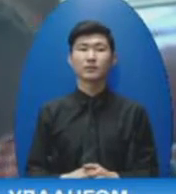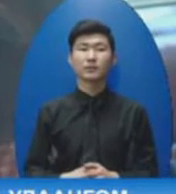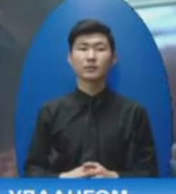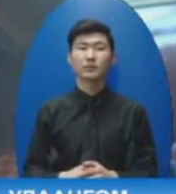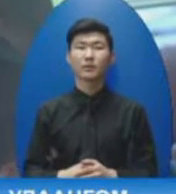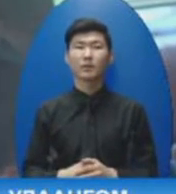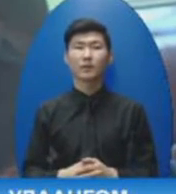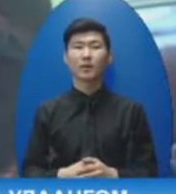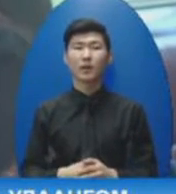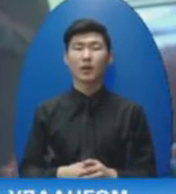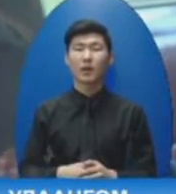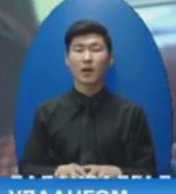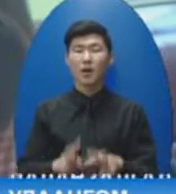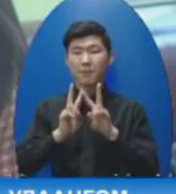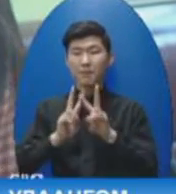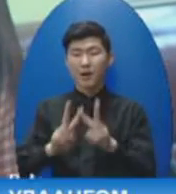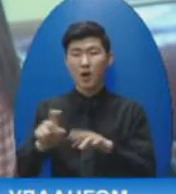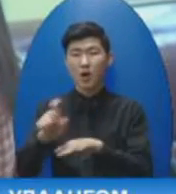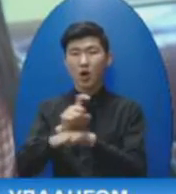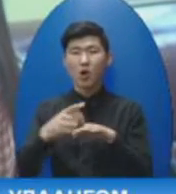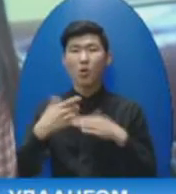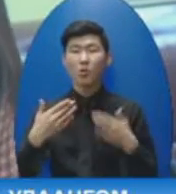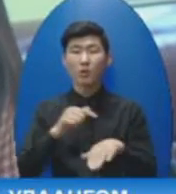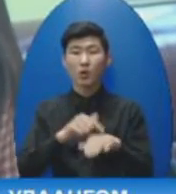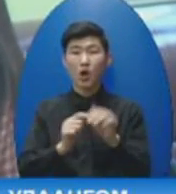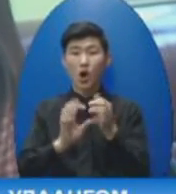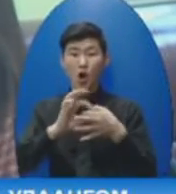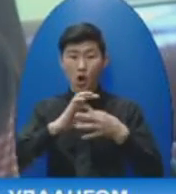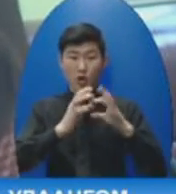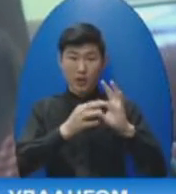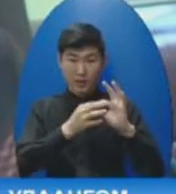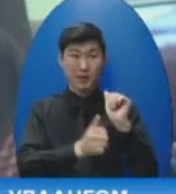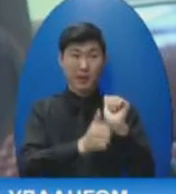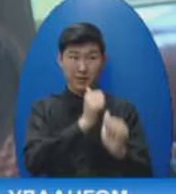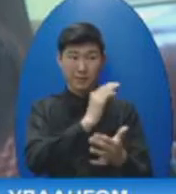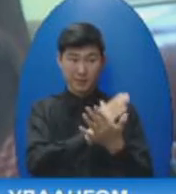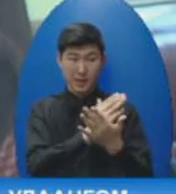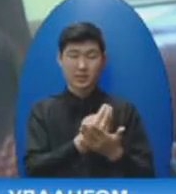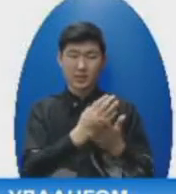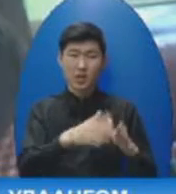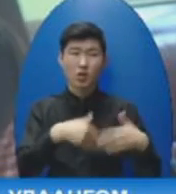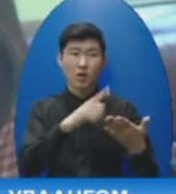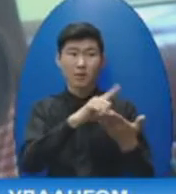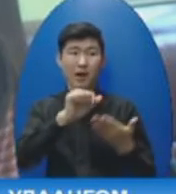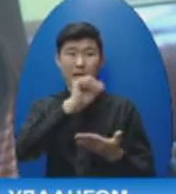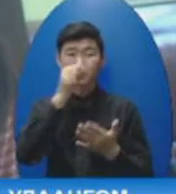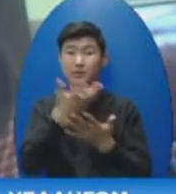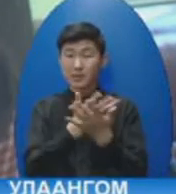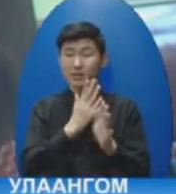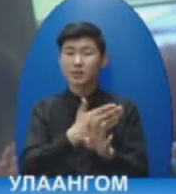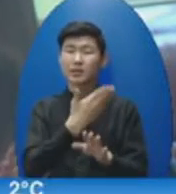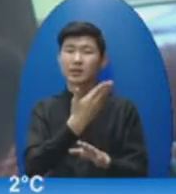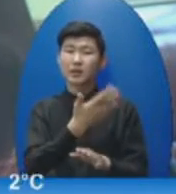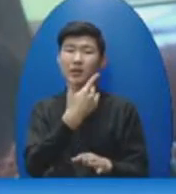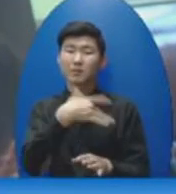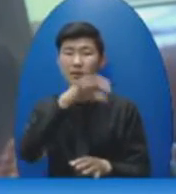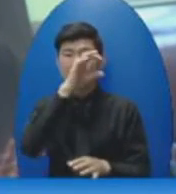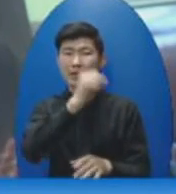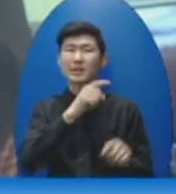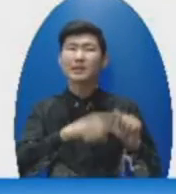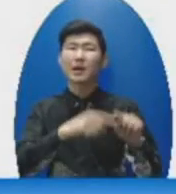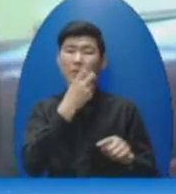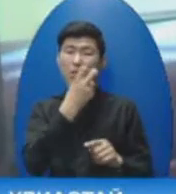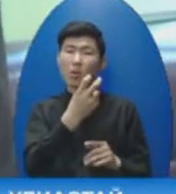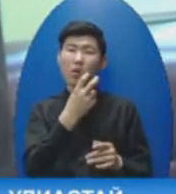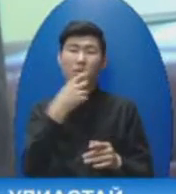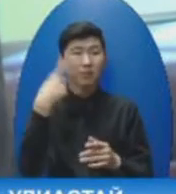Байнга орооны хуралдааны үеэр олимпиад амжилт гаргасан тамирчдын урамшуулга багасгах нэг асуудал яригдсан. Одоо энэ тал дээр танд олимпийн сайдын хувьд яг ямар үзэл бодолтой